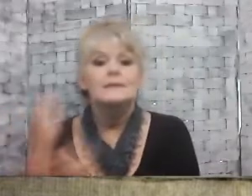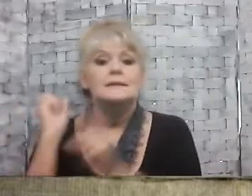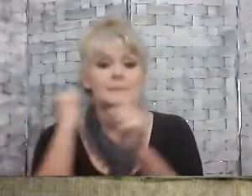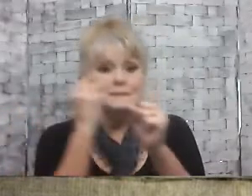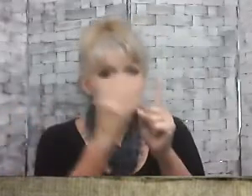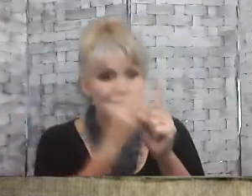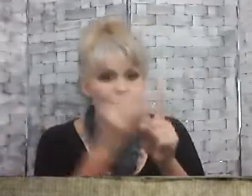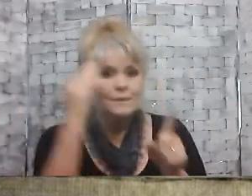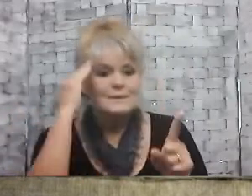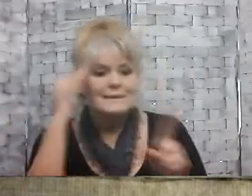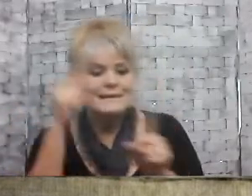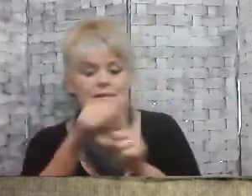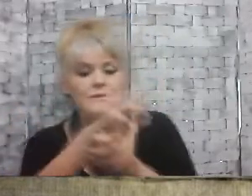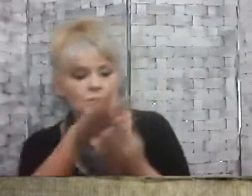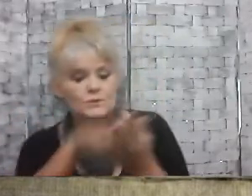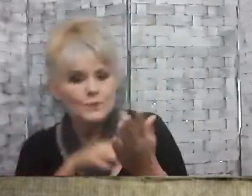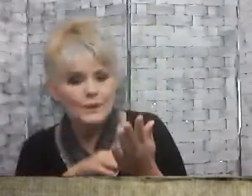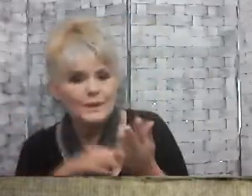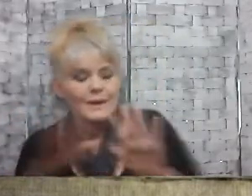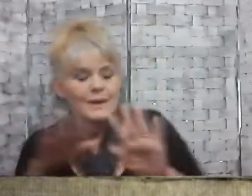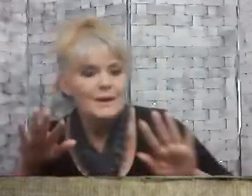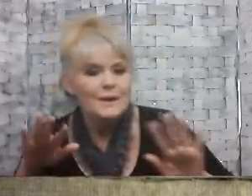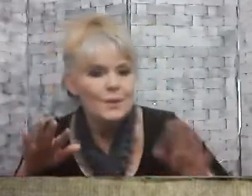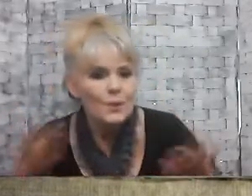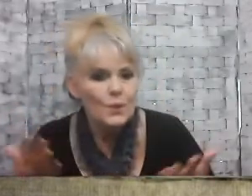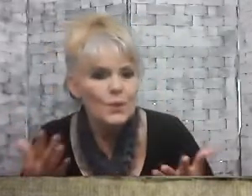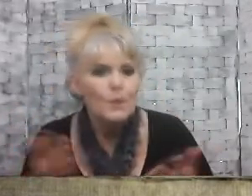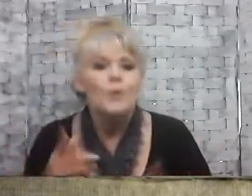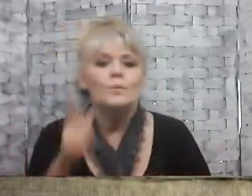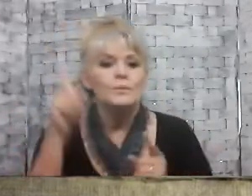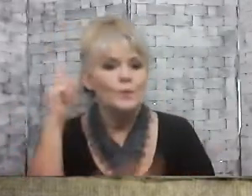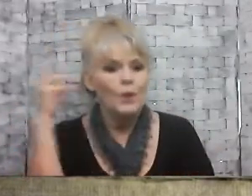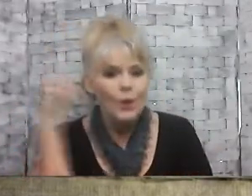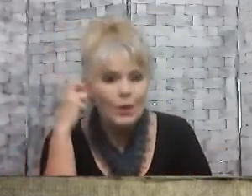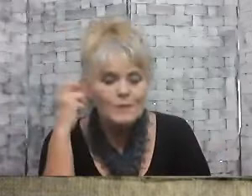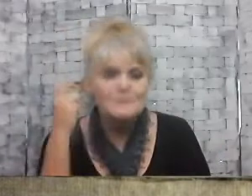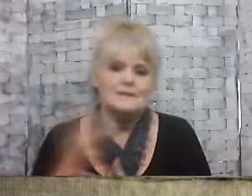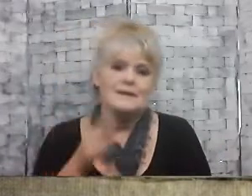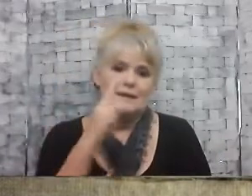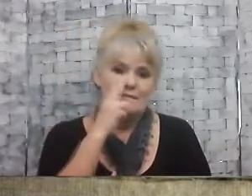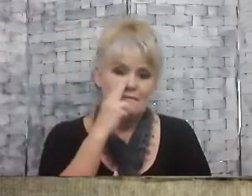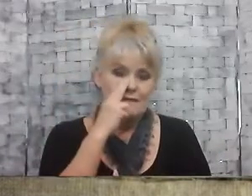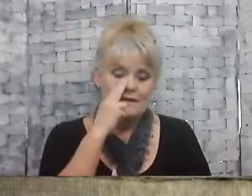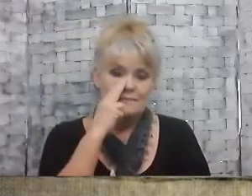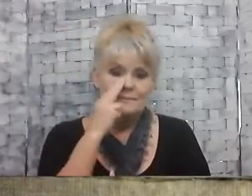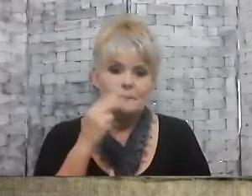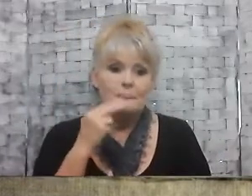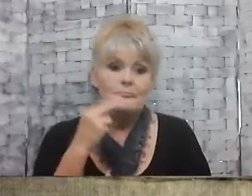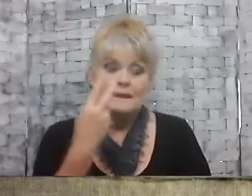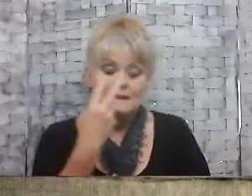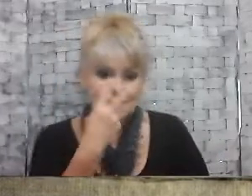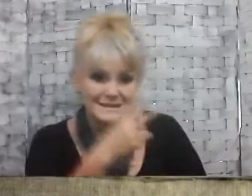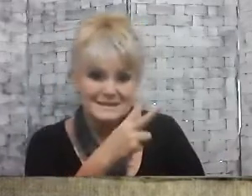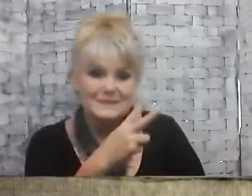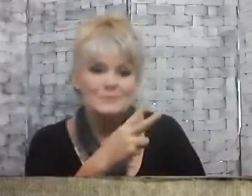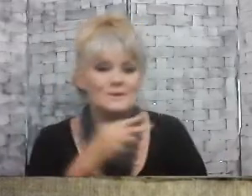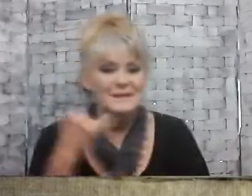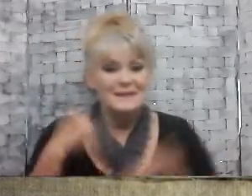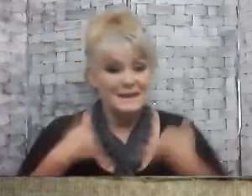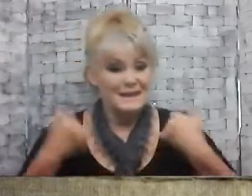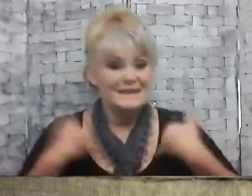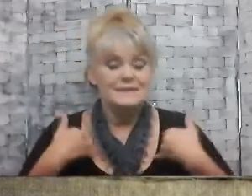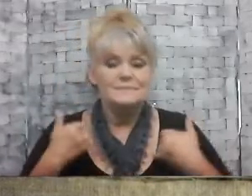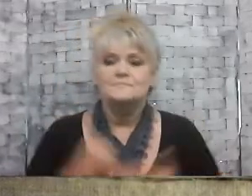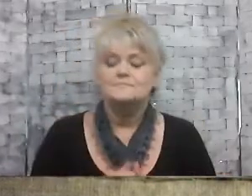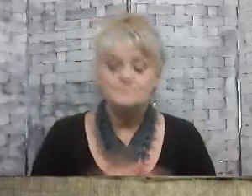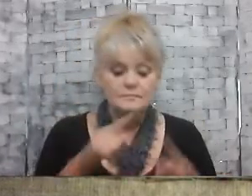hulle ken sy story deur te luister en te vertel, en ek hoop het was vir jou ook van, het was vir ons groot pret gewees, soos jy gesien het. Die